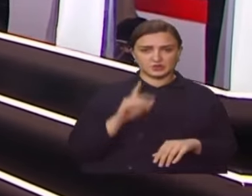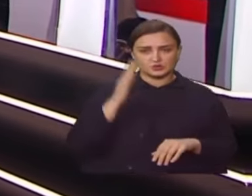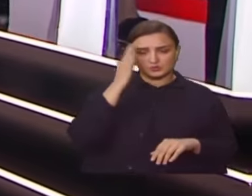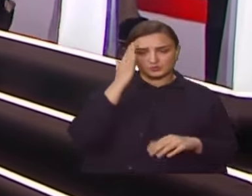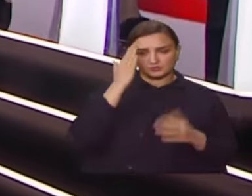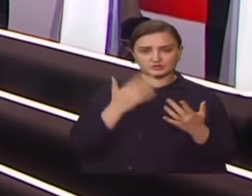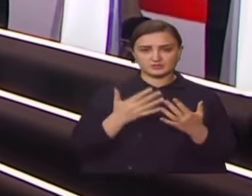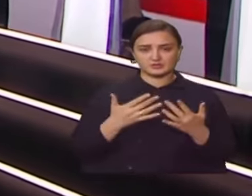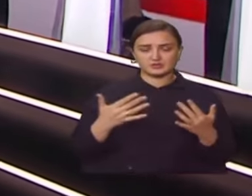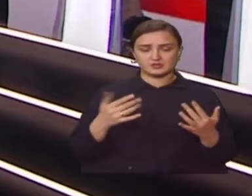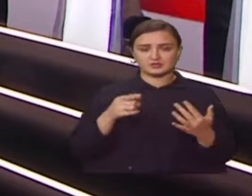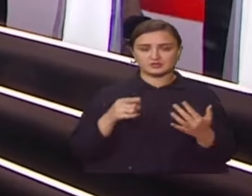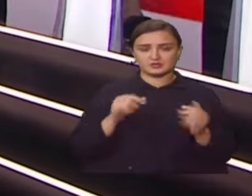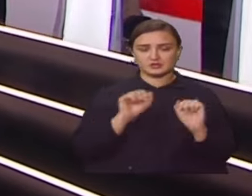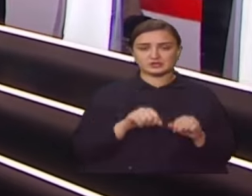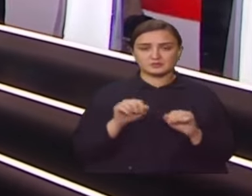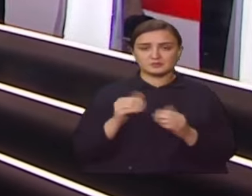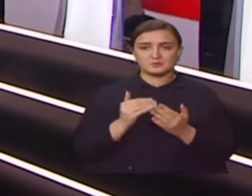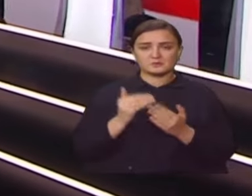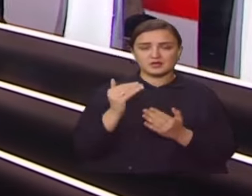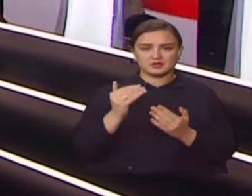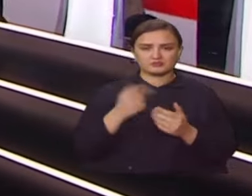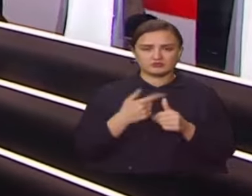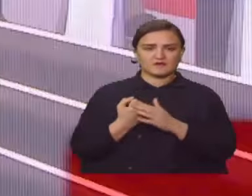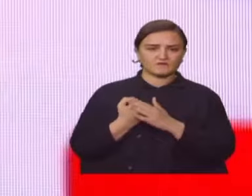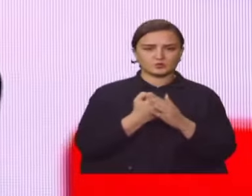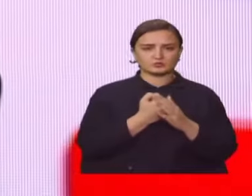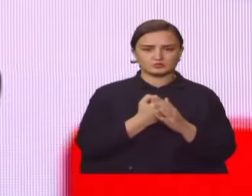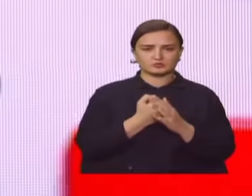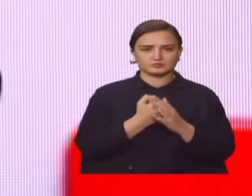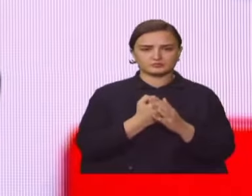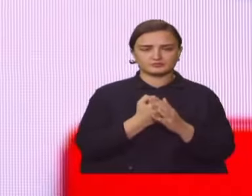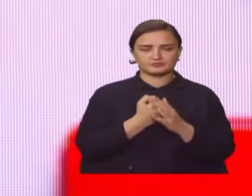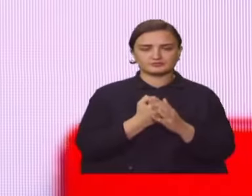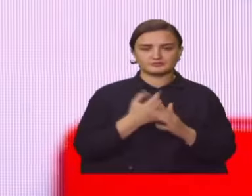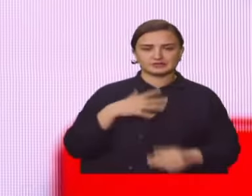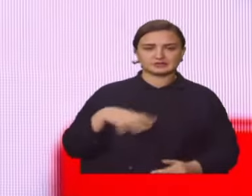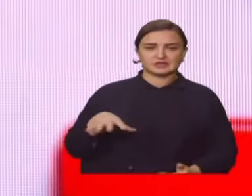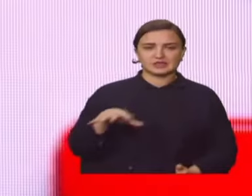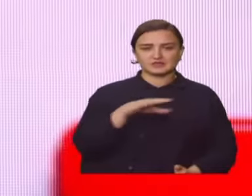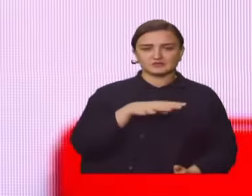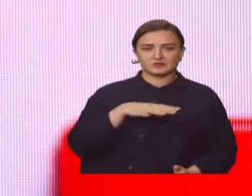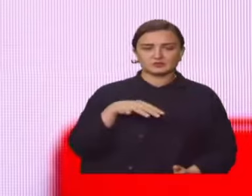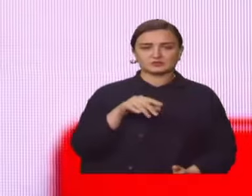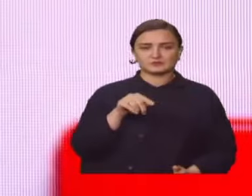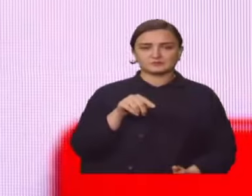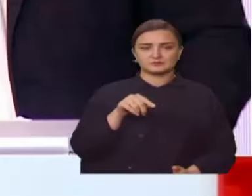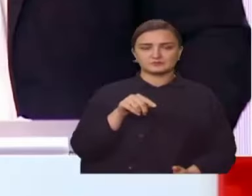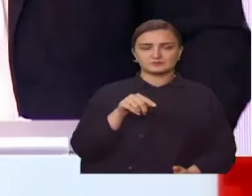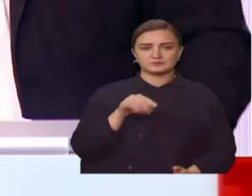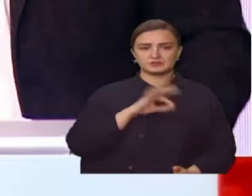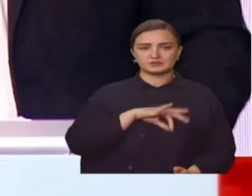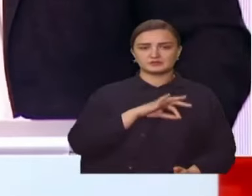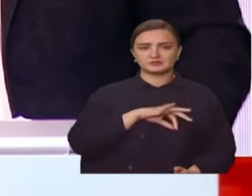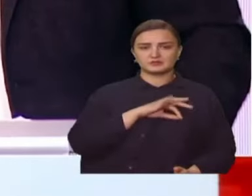უნარებით შესაძლებელი გახდა იმ მაღალი ავტორიტეტის მოპოვება საერთაშორისო დონეზე, რომელთაც საქართველოს შეიარაღებული ძალები